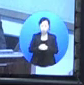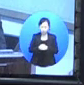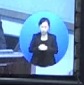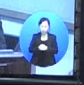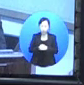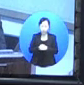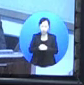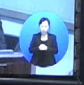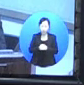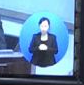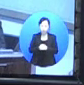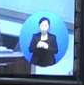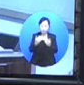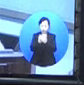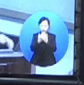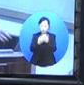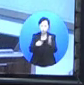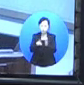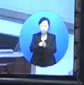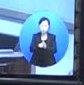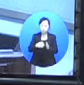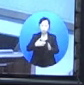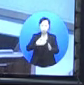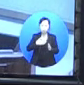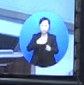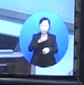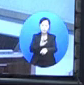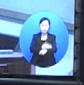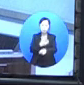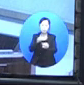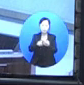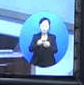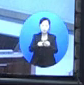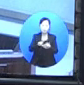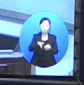넘어가야 된다고 생각을 합니다. 다음